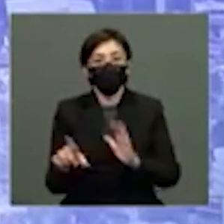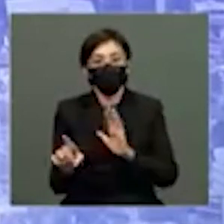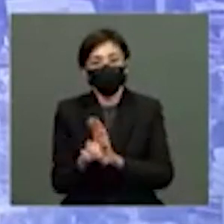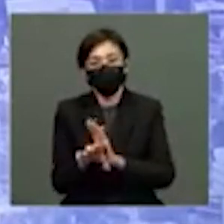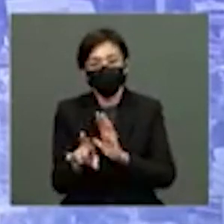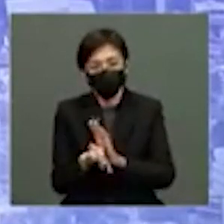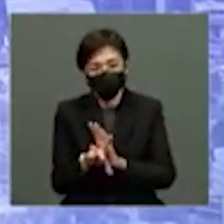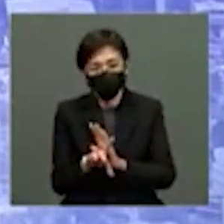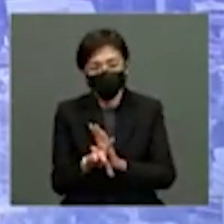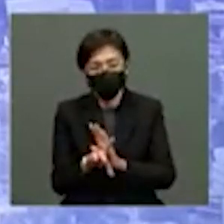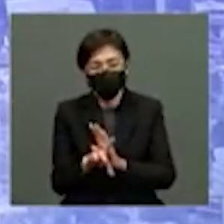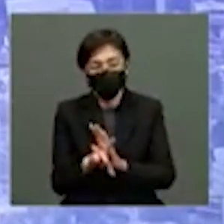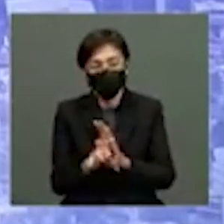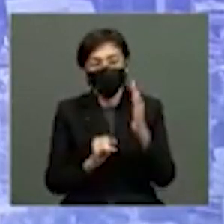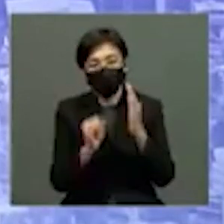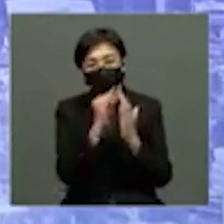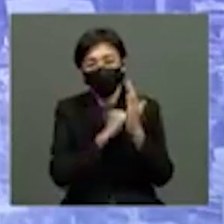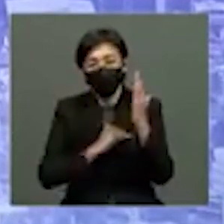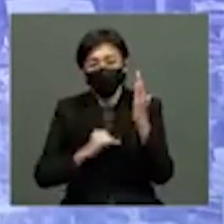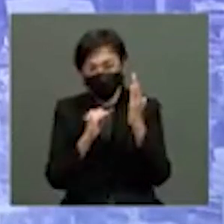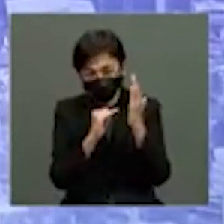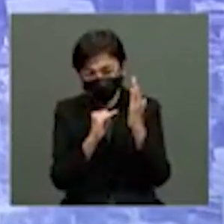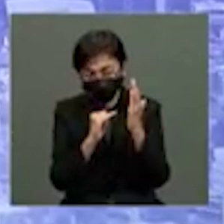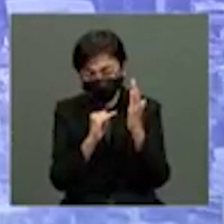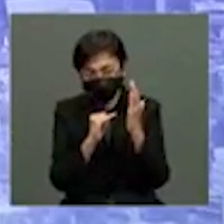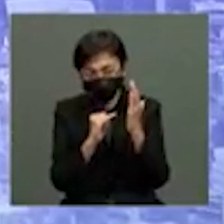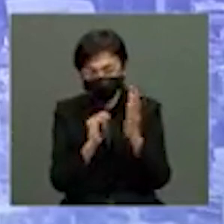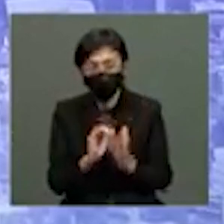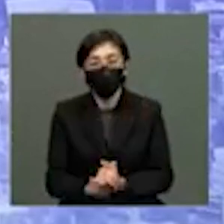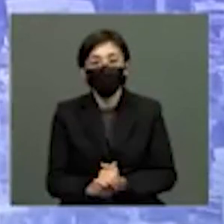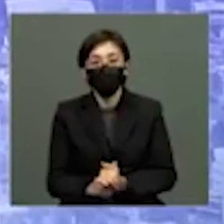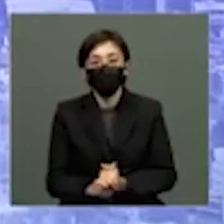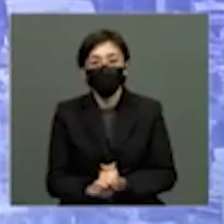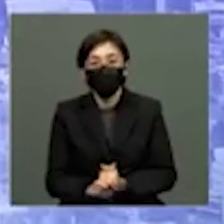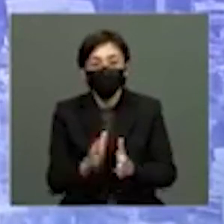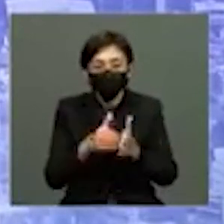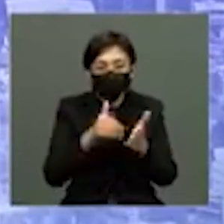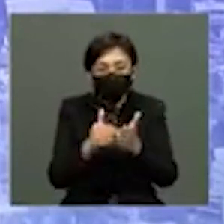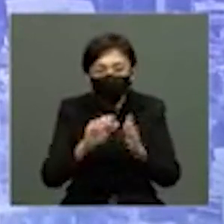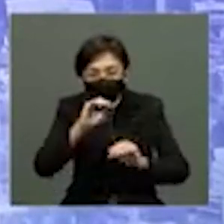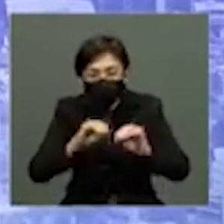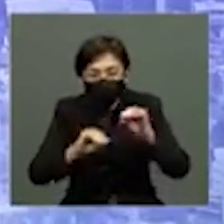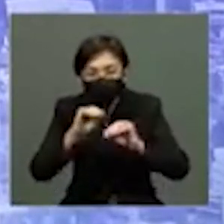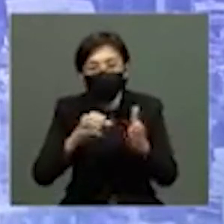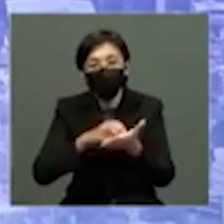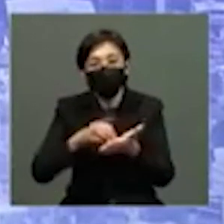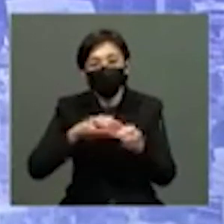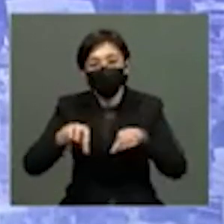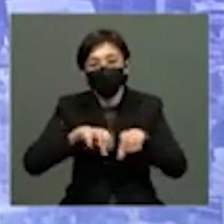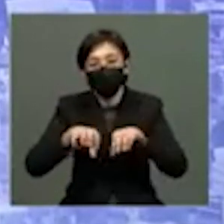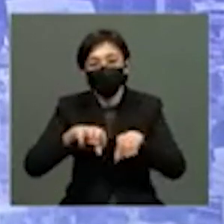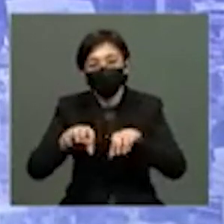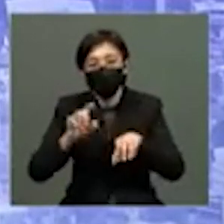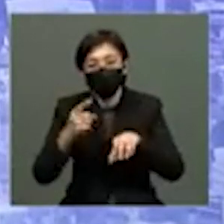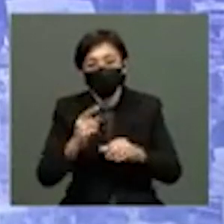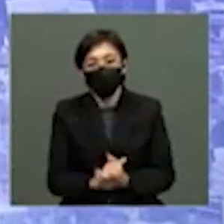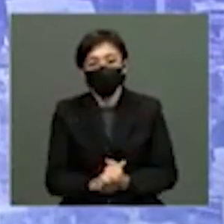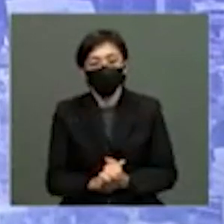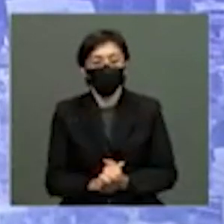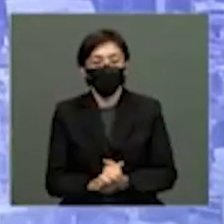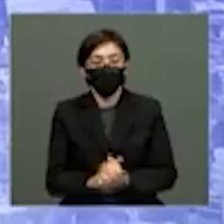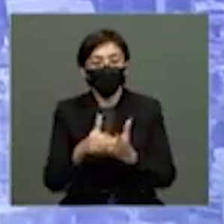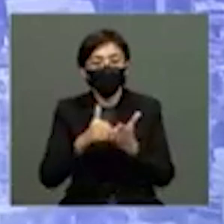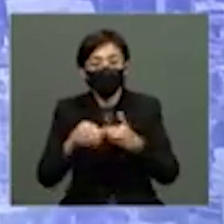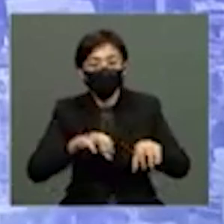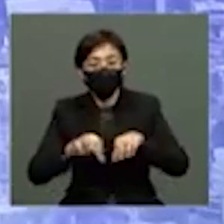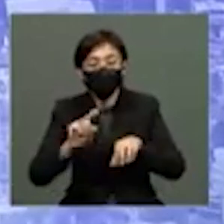ะครับจังหวัดที่มีการปรับระดับนะครับตอนนี้พื้นที่ควบคุมสูงสุ